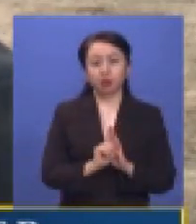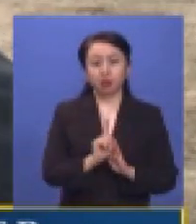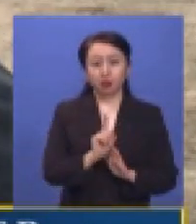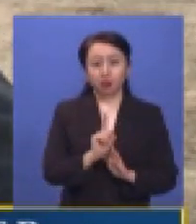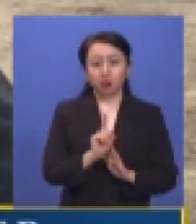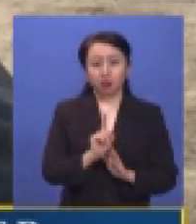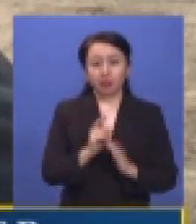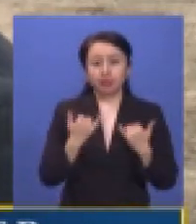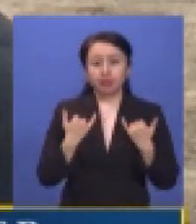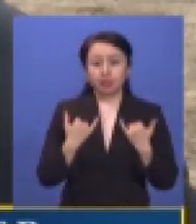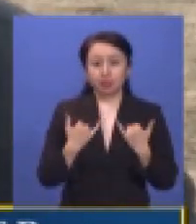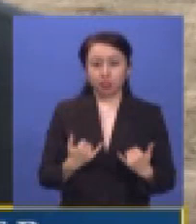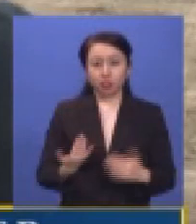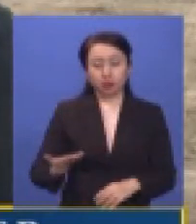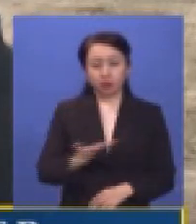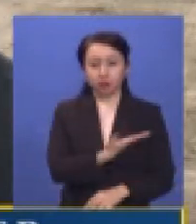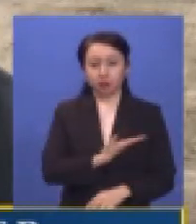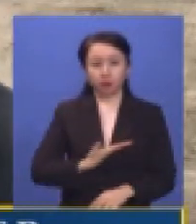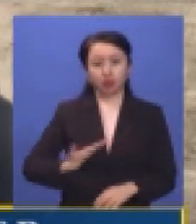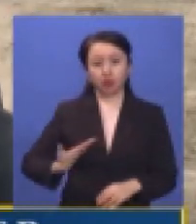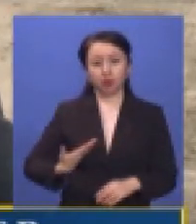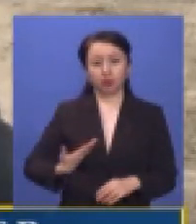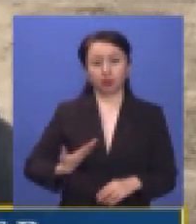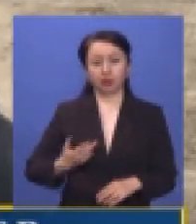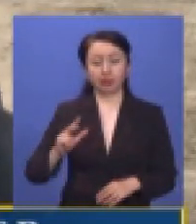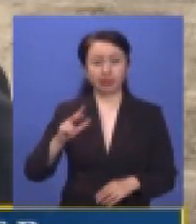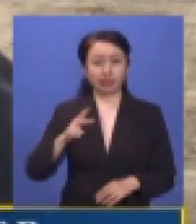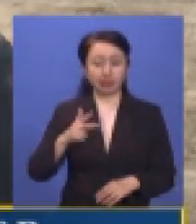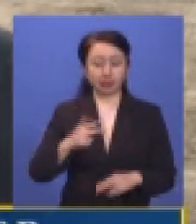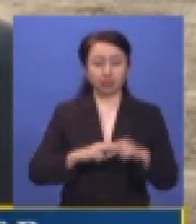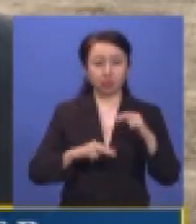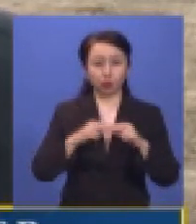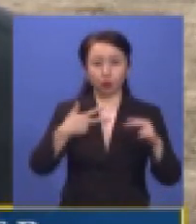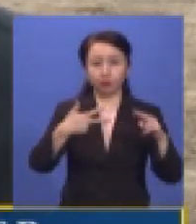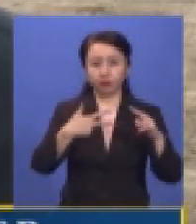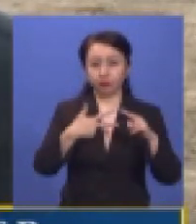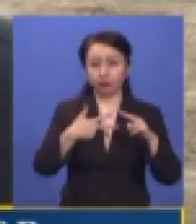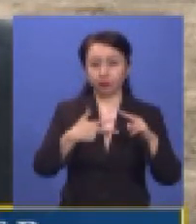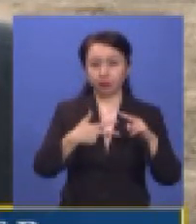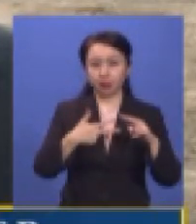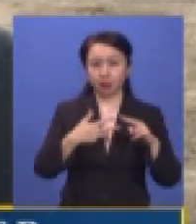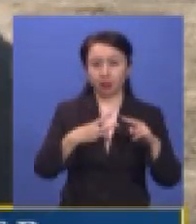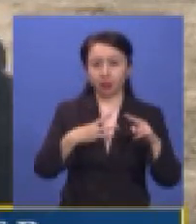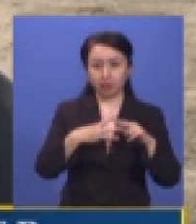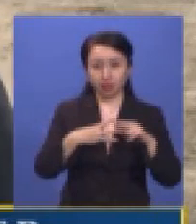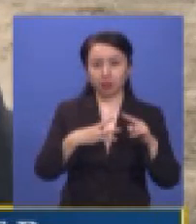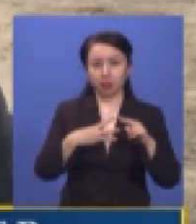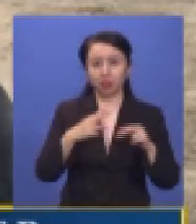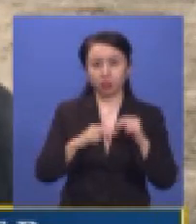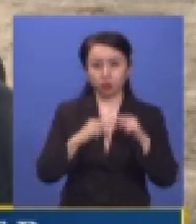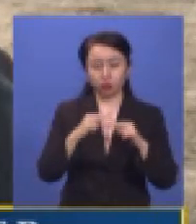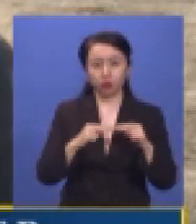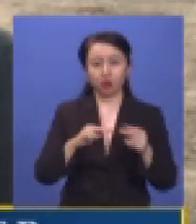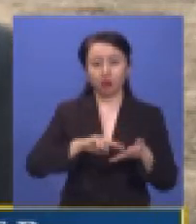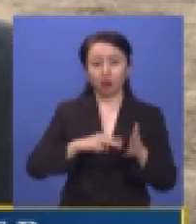На данный момент мы уже подходим к третьему этажу строительства. Ну, в